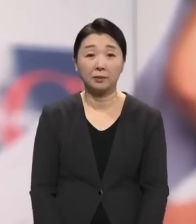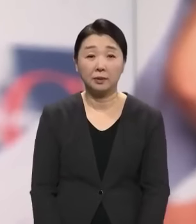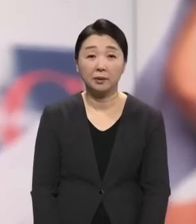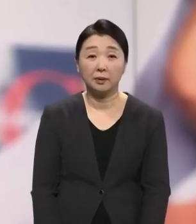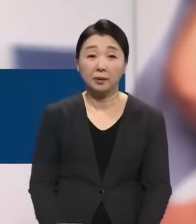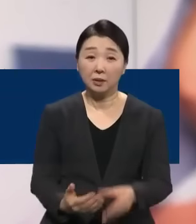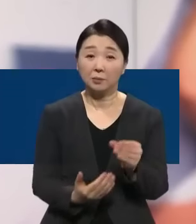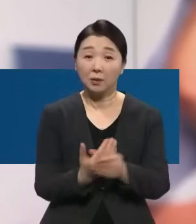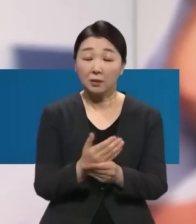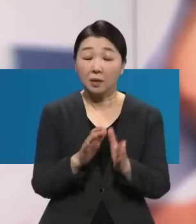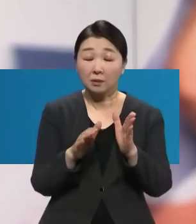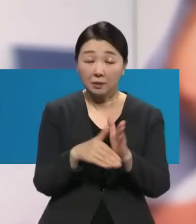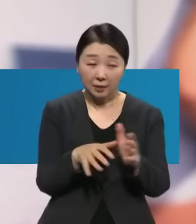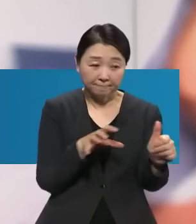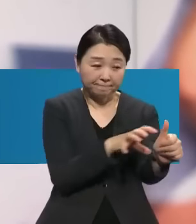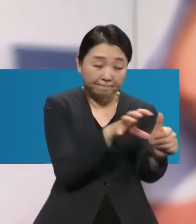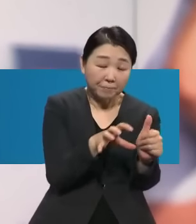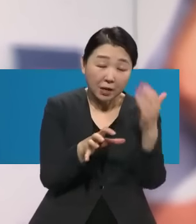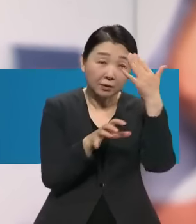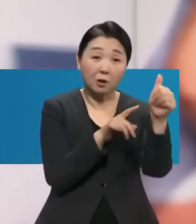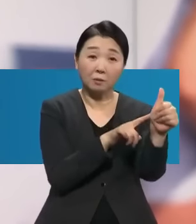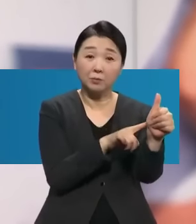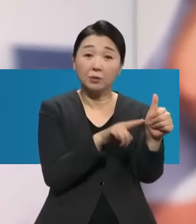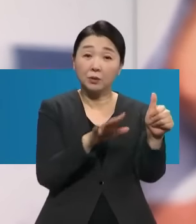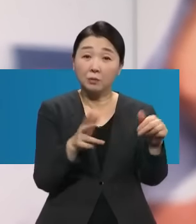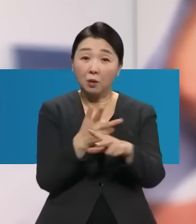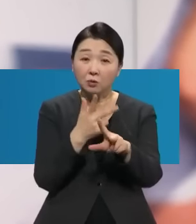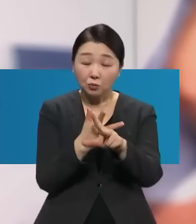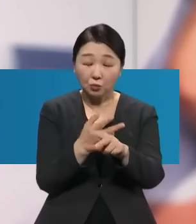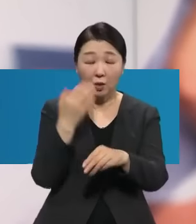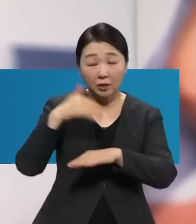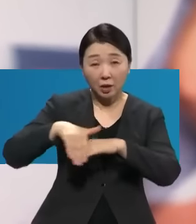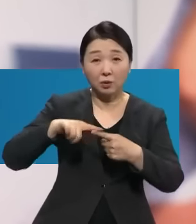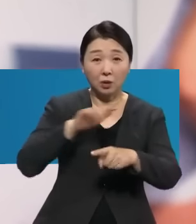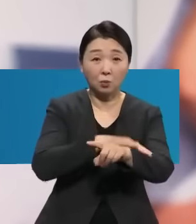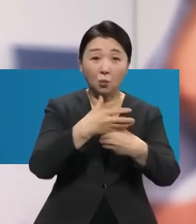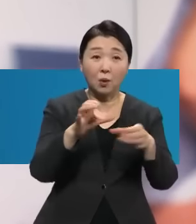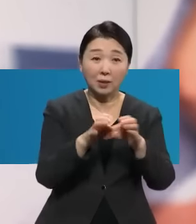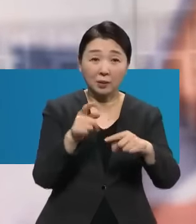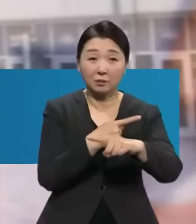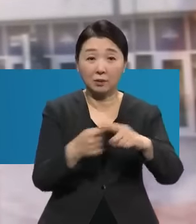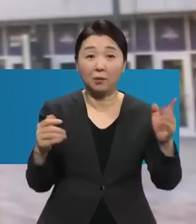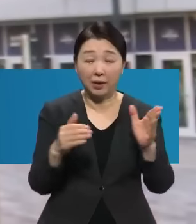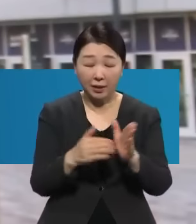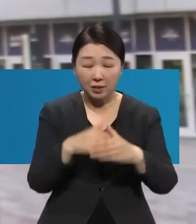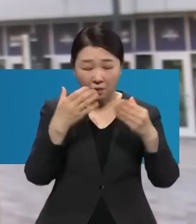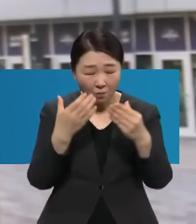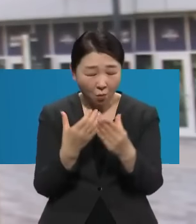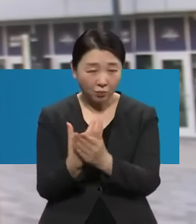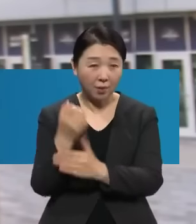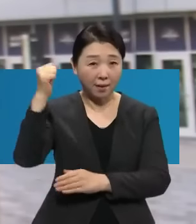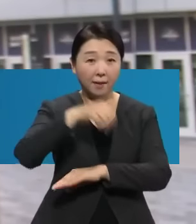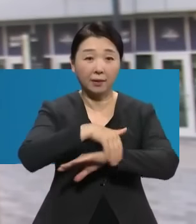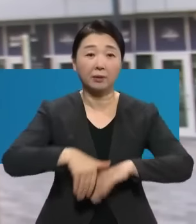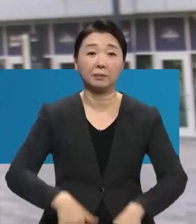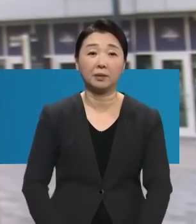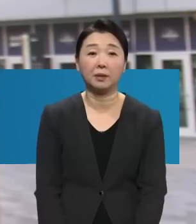이번 사건으로 지지층을 결집시킨 트럼프 전 대통령은 이번 주 예정된 공화당 전당 대회까지의 여세를 몰겠다